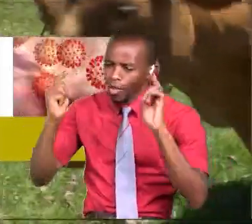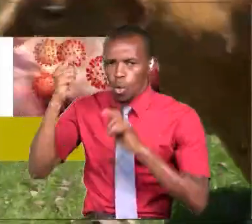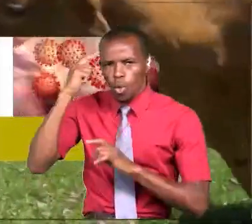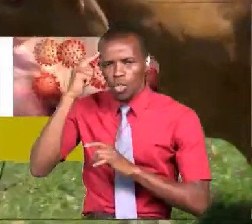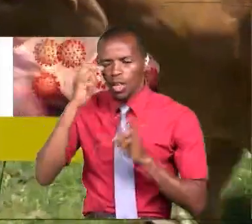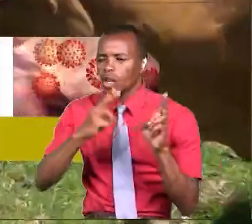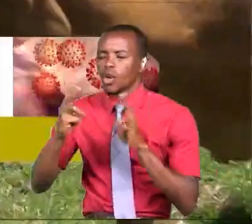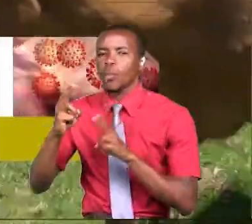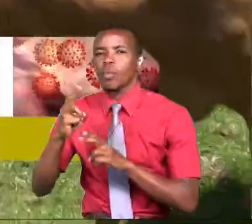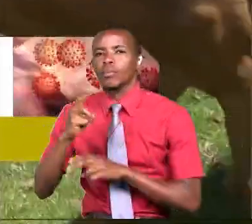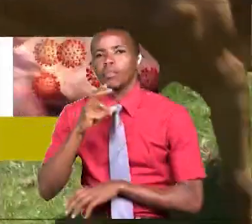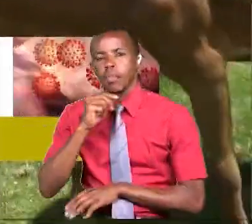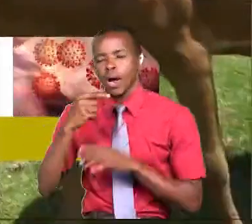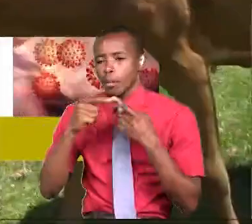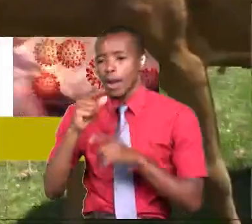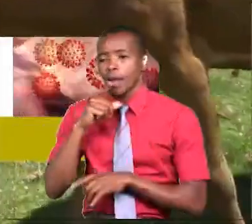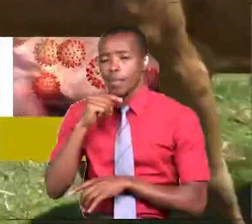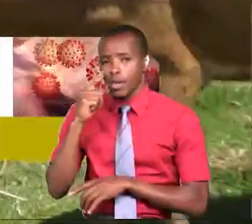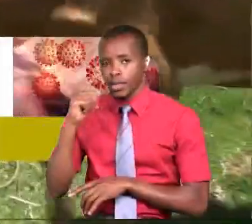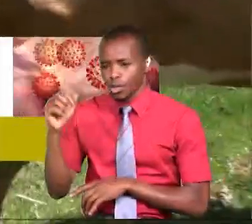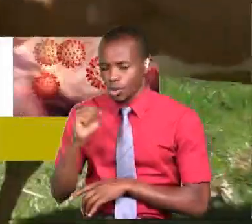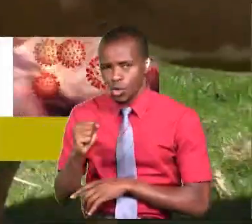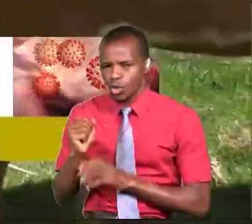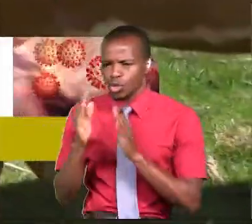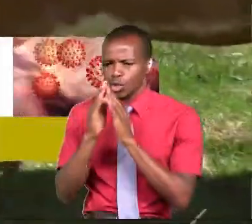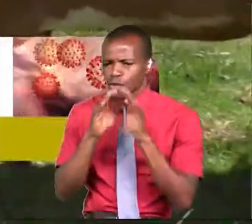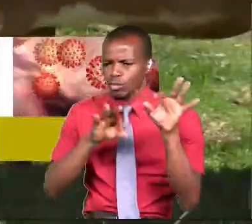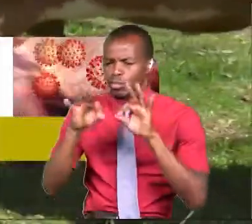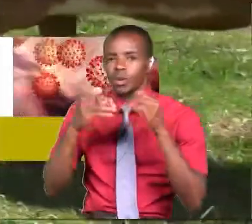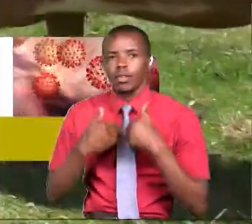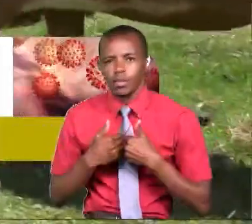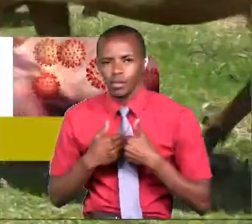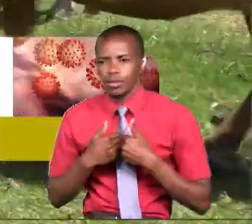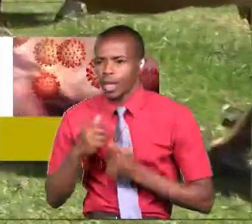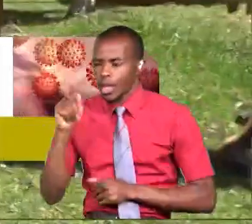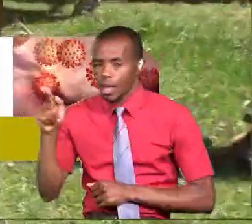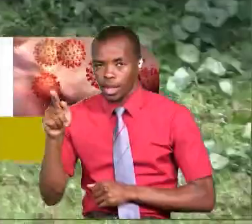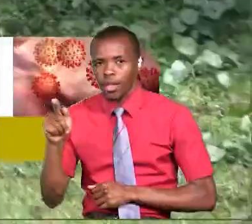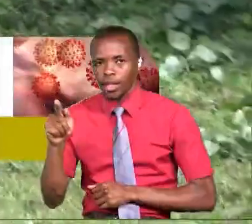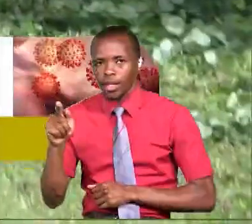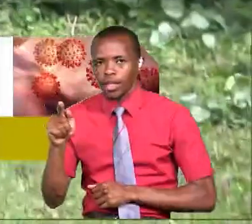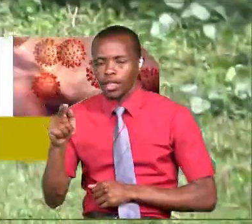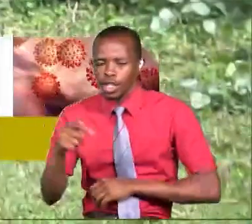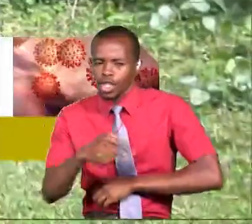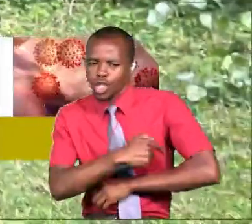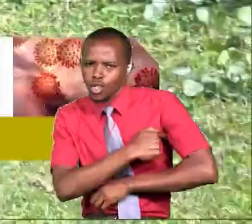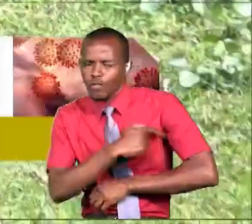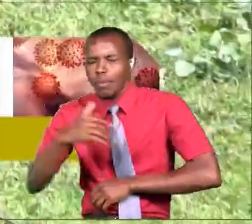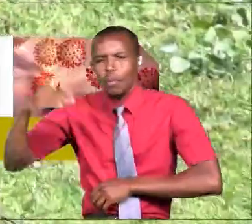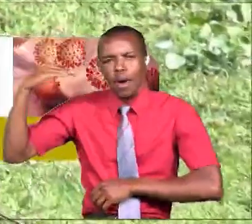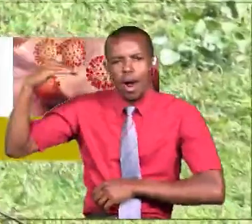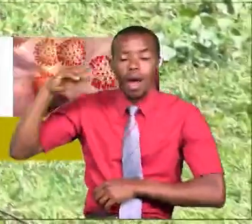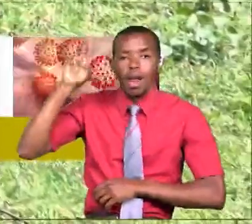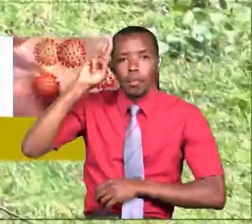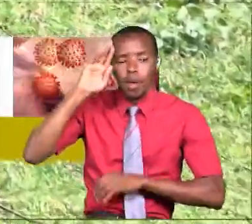tu wa kawaida. Lakini mzee huyu ana hadithi ya kusimulia. Kiana, ambaye alikuwa chifu wa zamani,